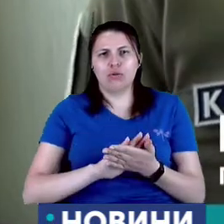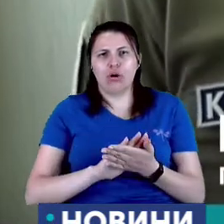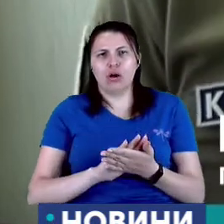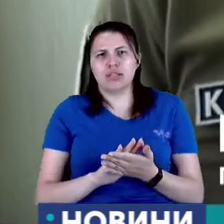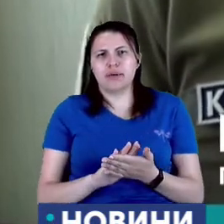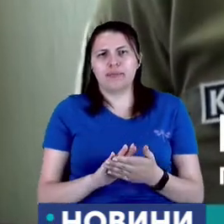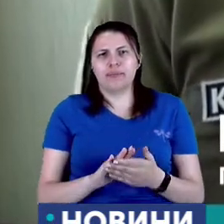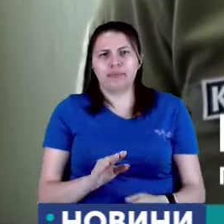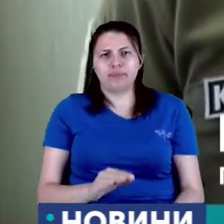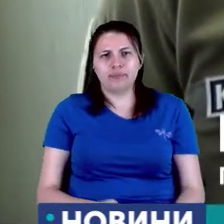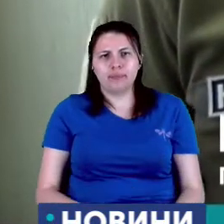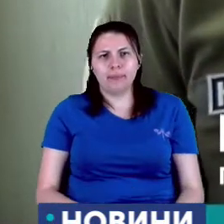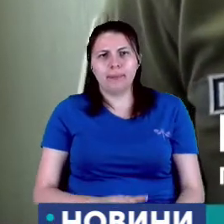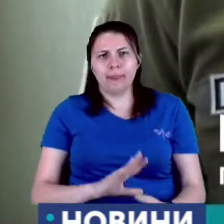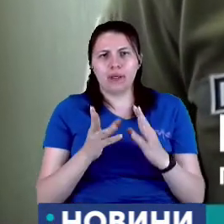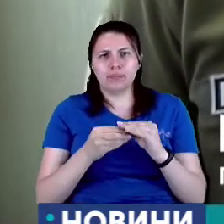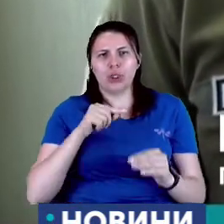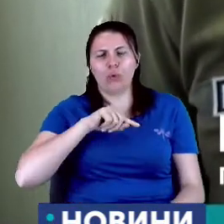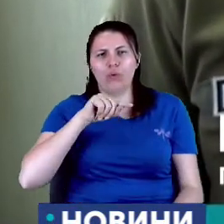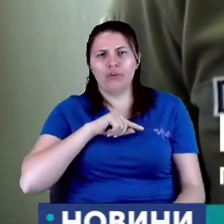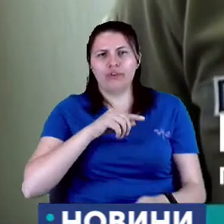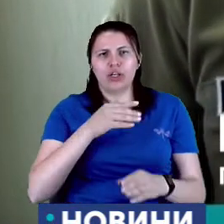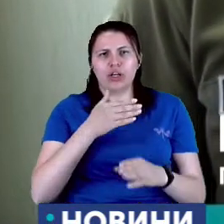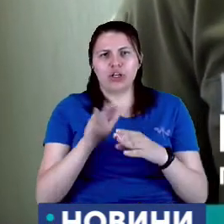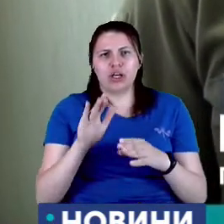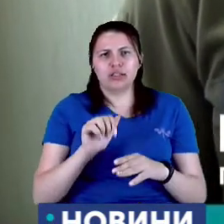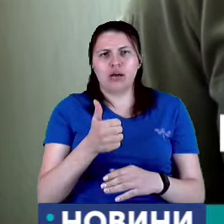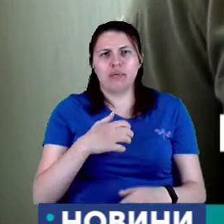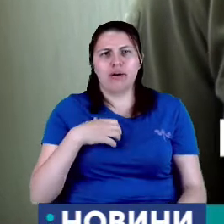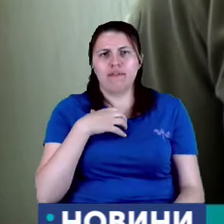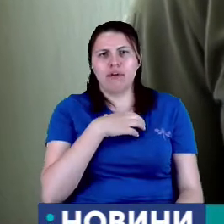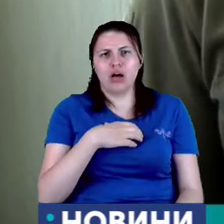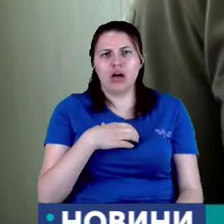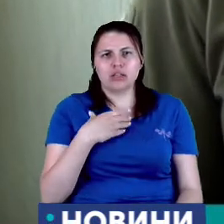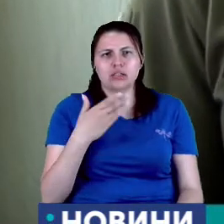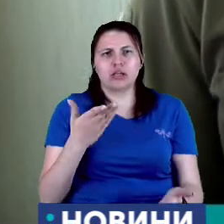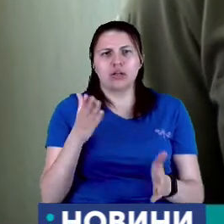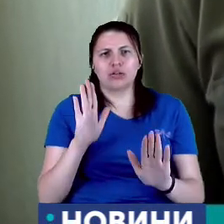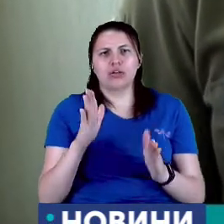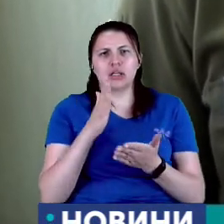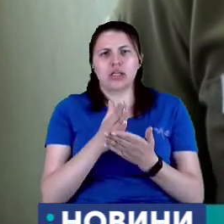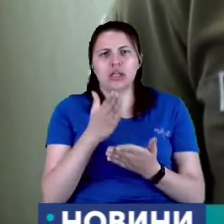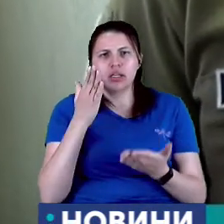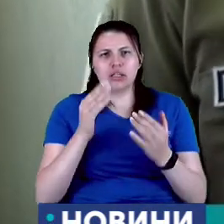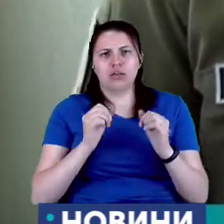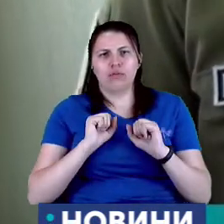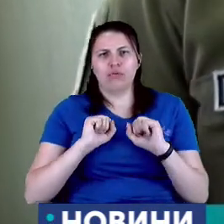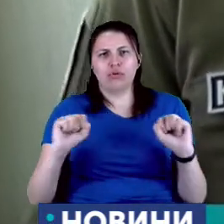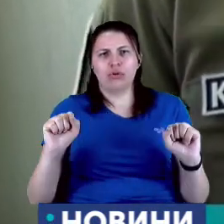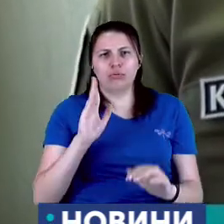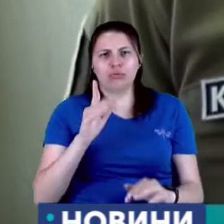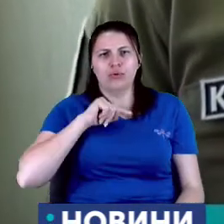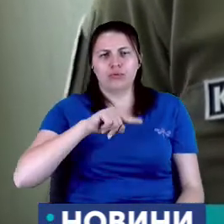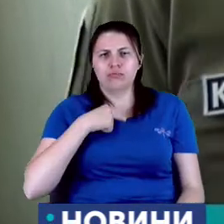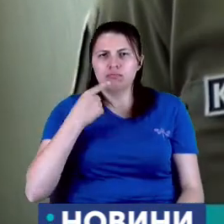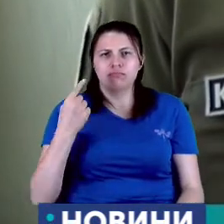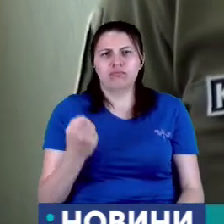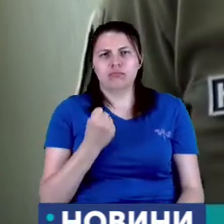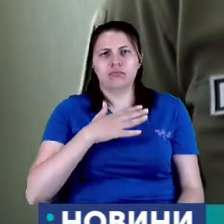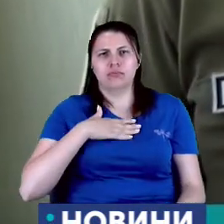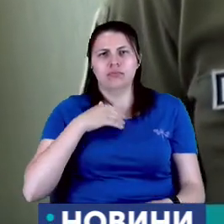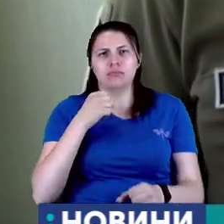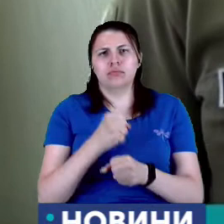духовна частина – це, мабуть, найважливіша, яка тільки є. Якщо в воїнах буде дух високий, якщо в житті людини буде